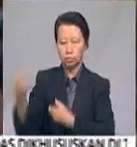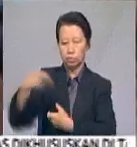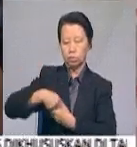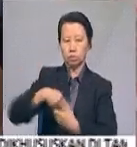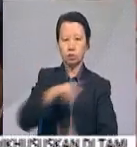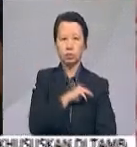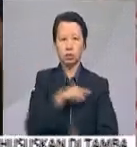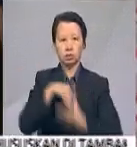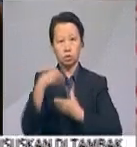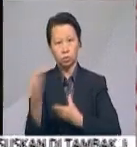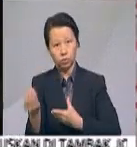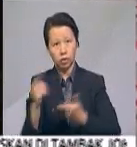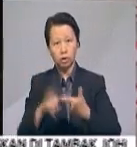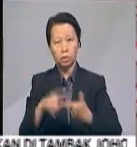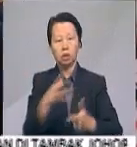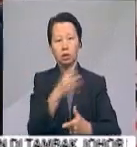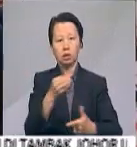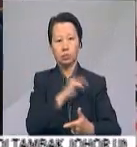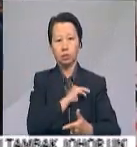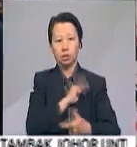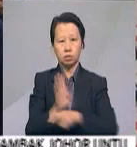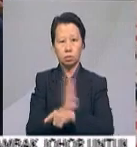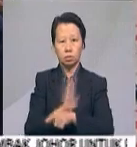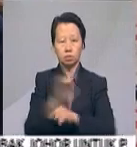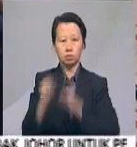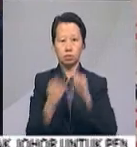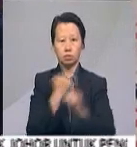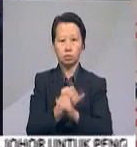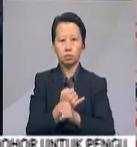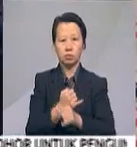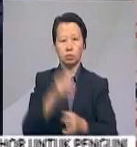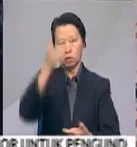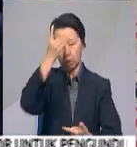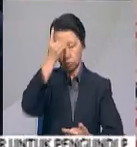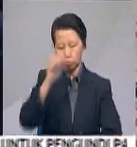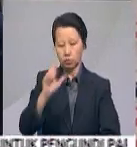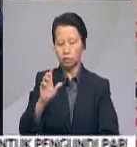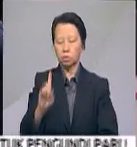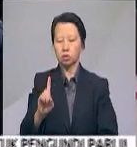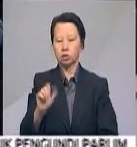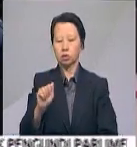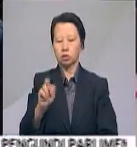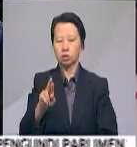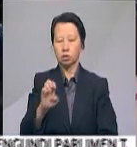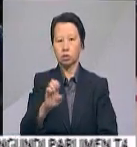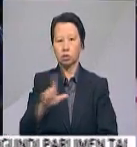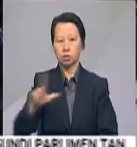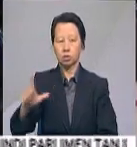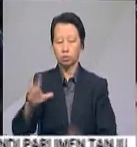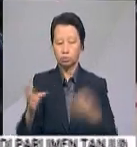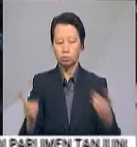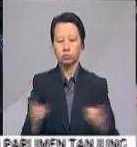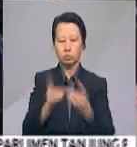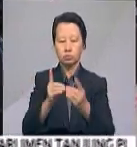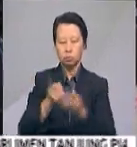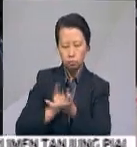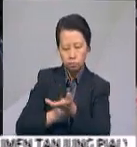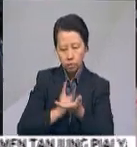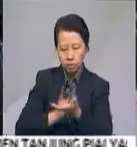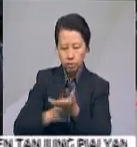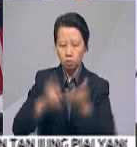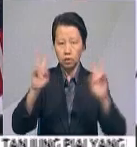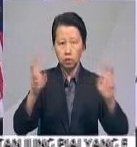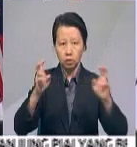Datuk Saifuddin Abdullah dan Menteri Perdagangan Antarabangsa dan Industri Datuk Darrel Lai King. Pertemuan bagi membincangkan